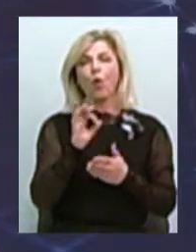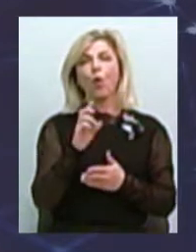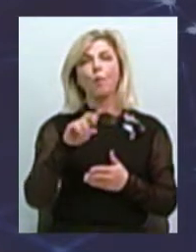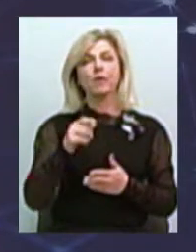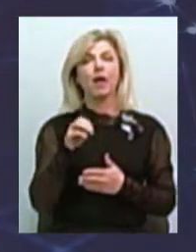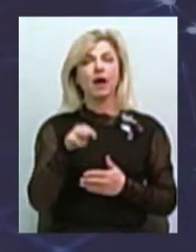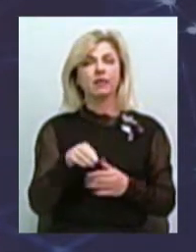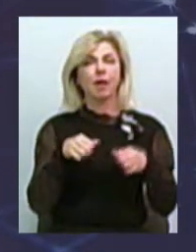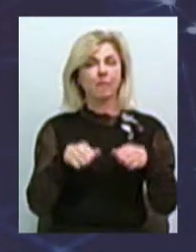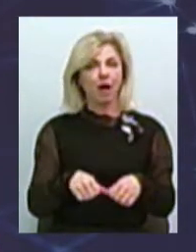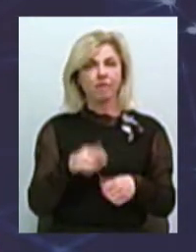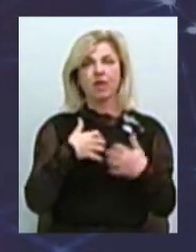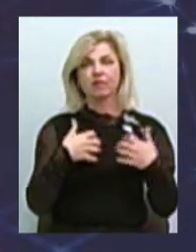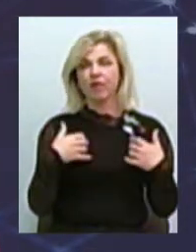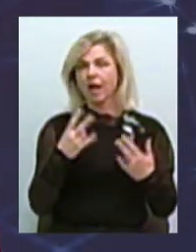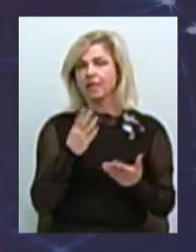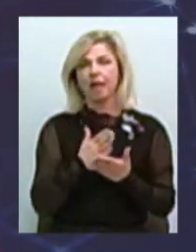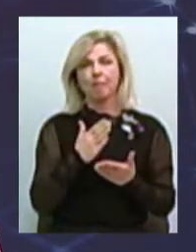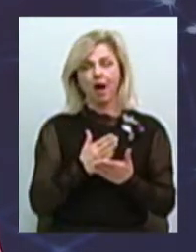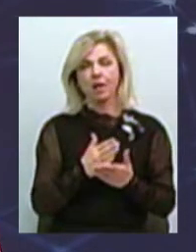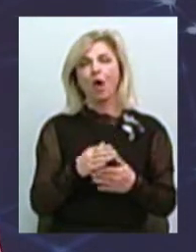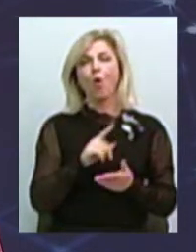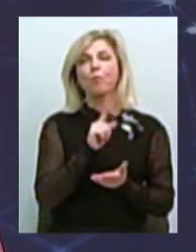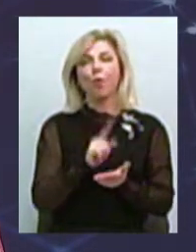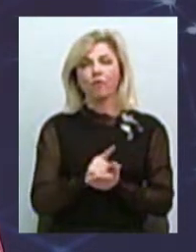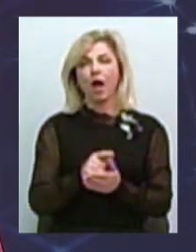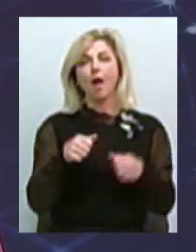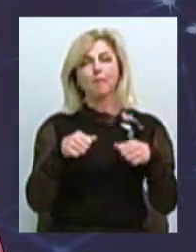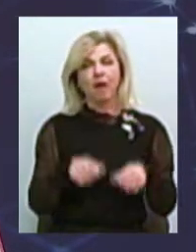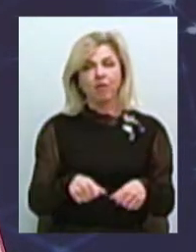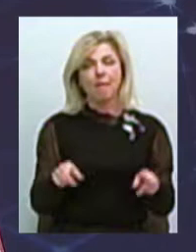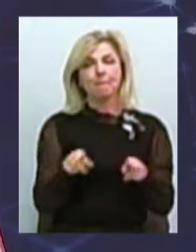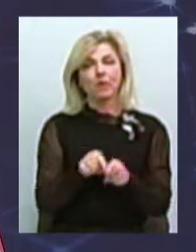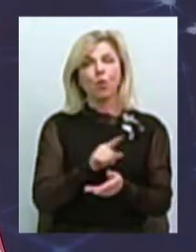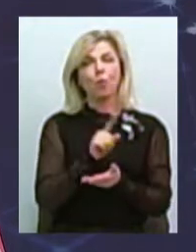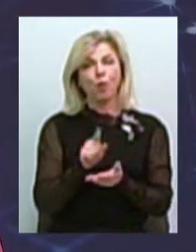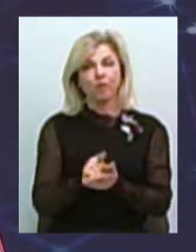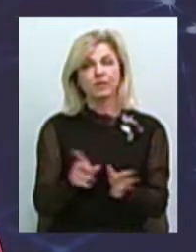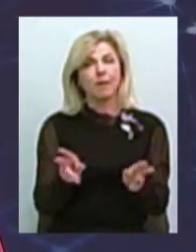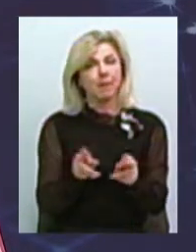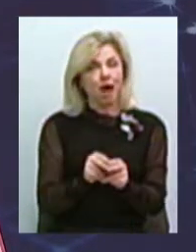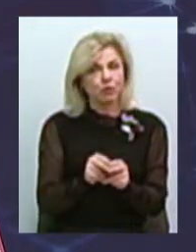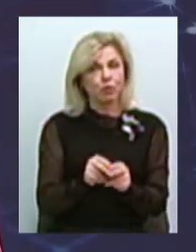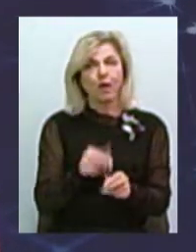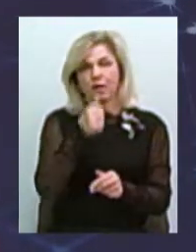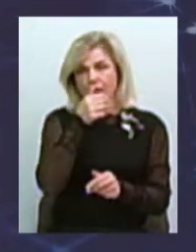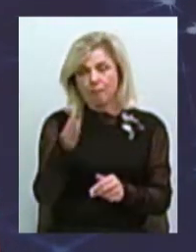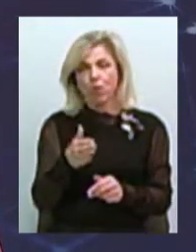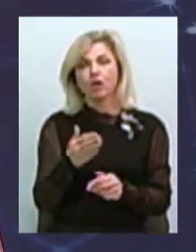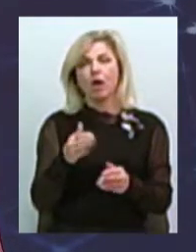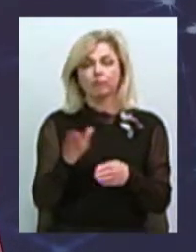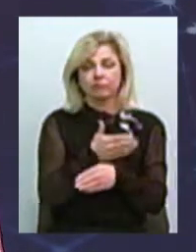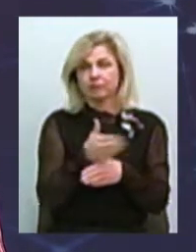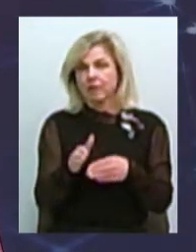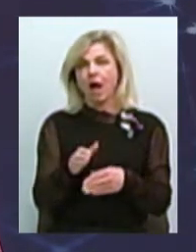як тварина, вона не має обов'язків. Права разом із обов'язками, вони йдуть разом, вони не можуть від них нікуди